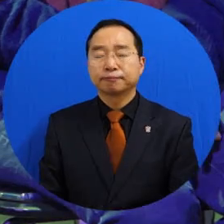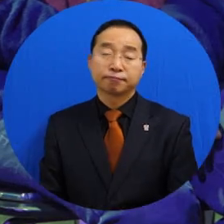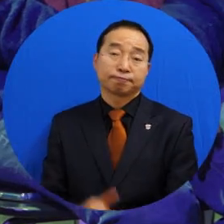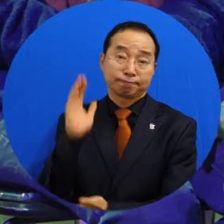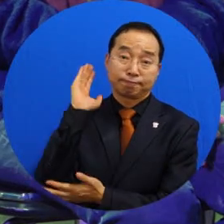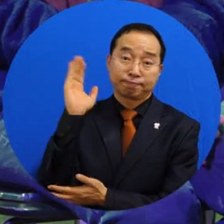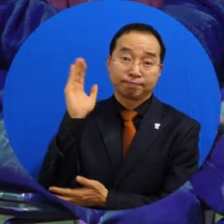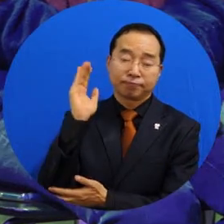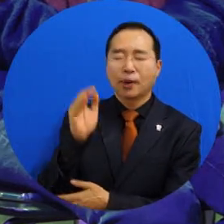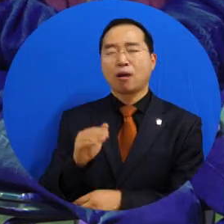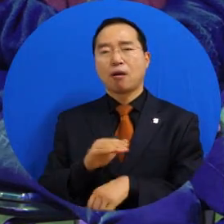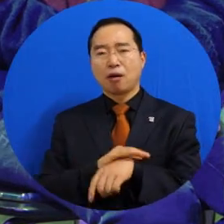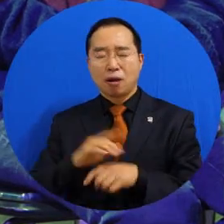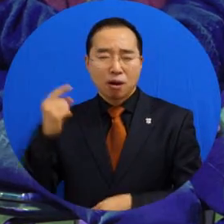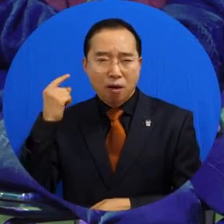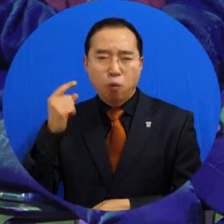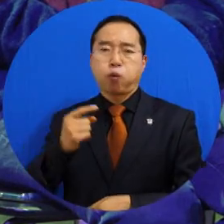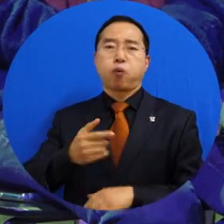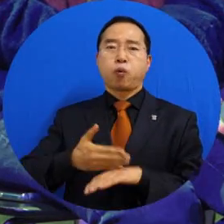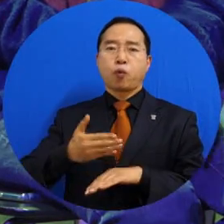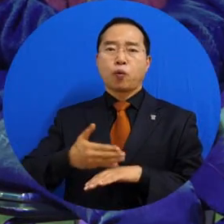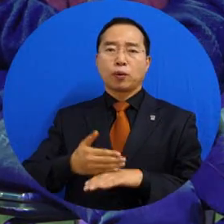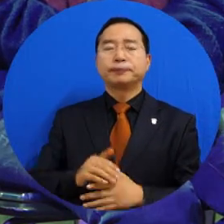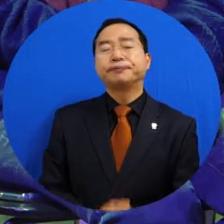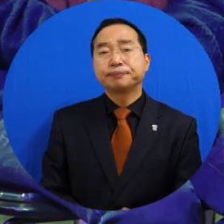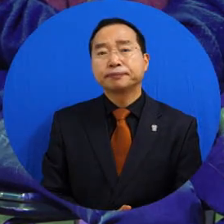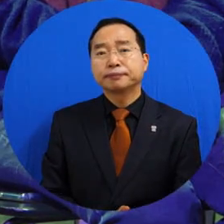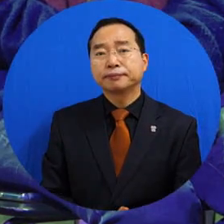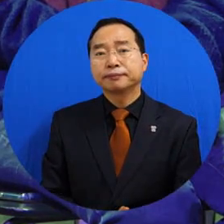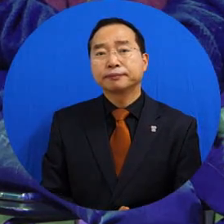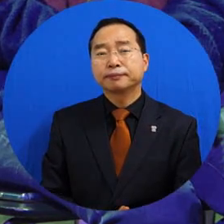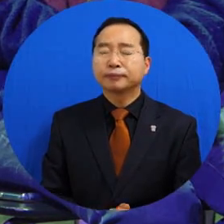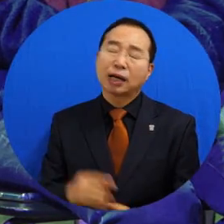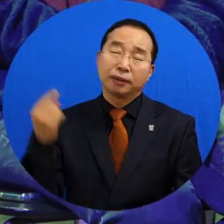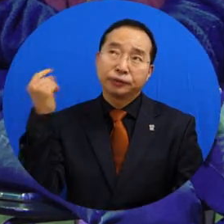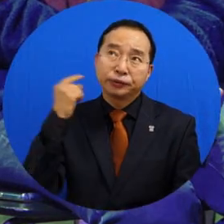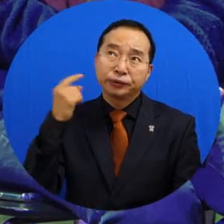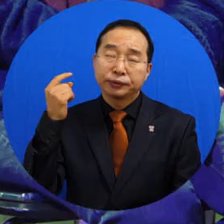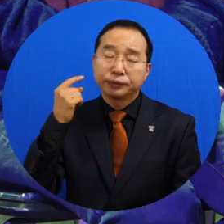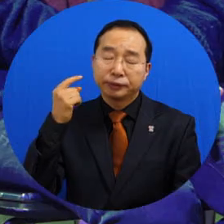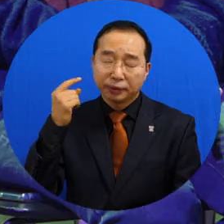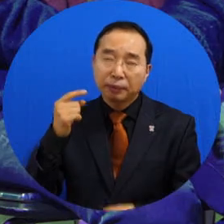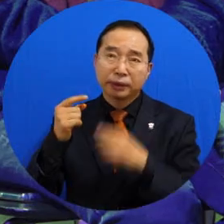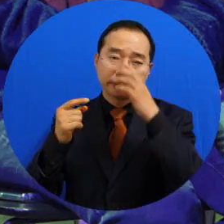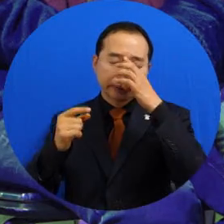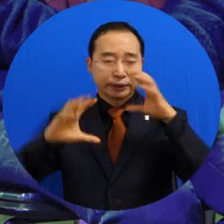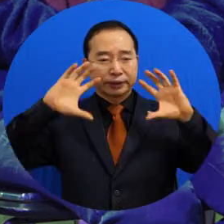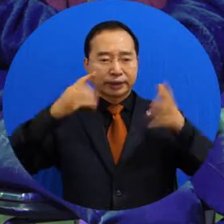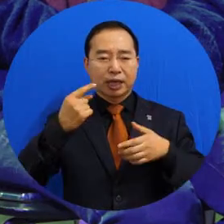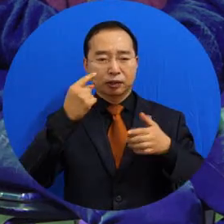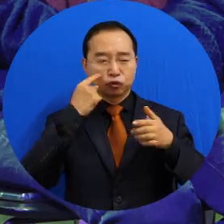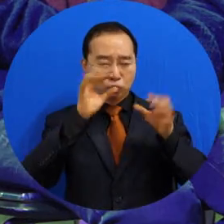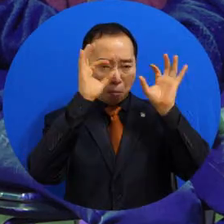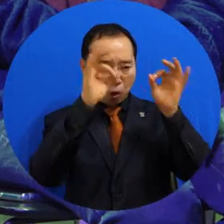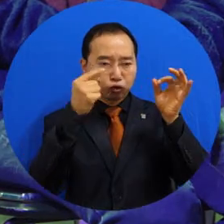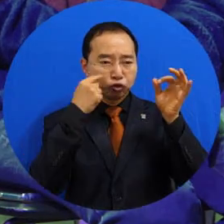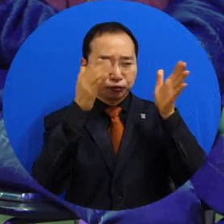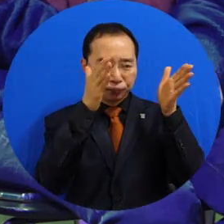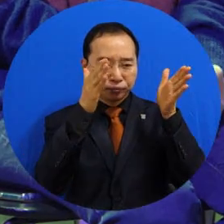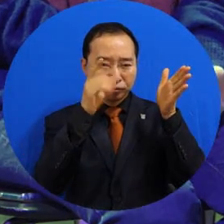Sí, 강연 정말 잘 들었습니다. 저는 개인적으로 들으면서 이 세상을 바라보는 눈이 하나